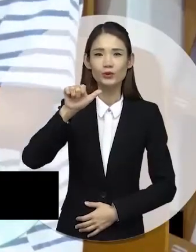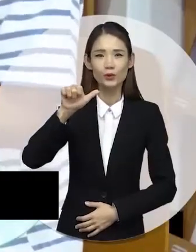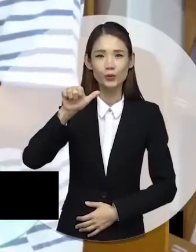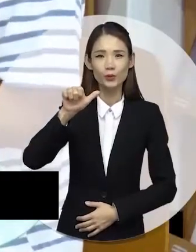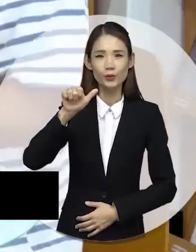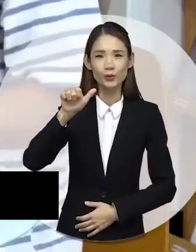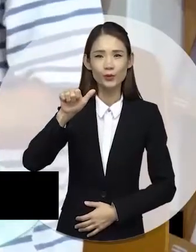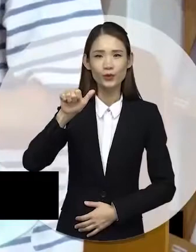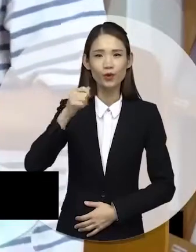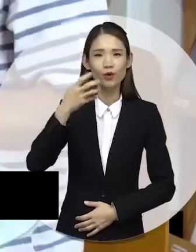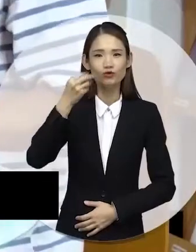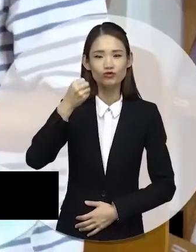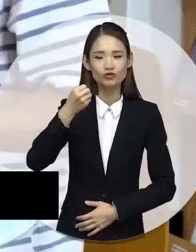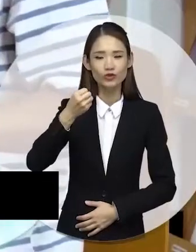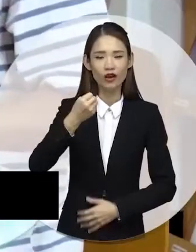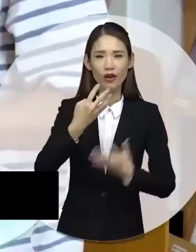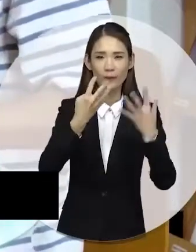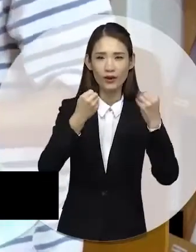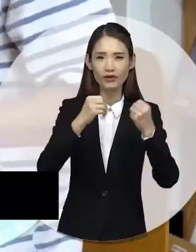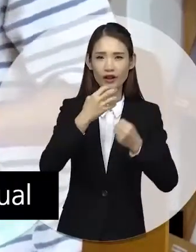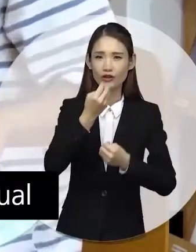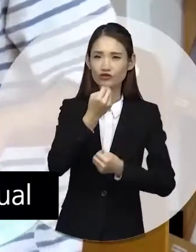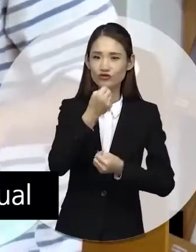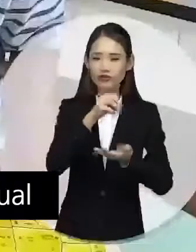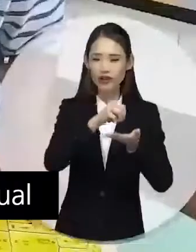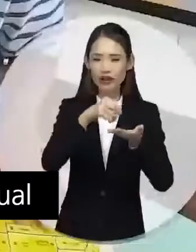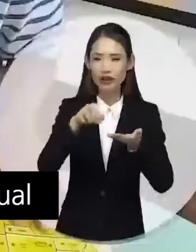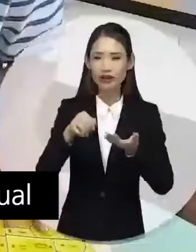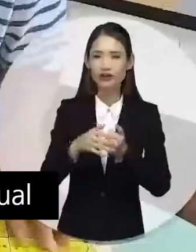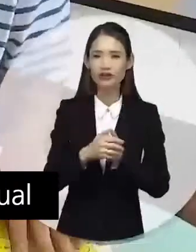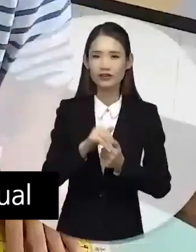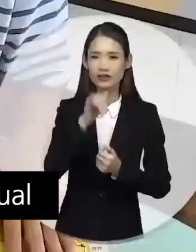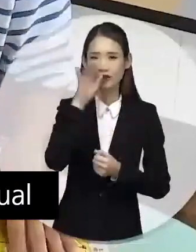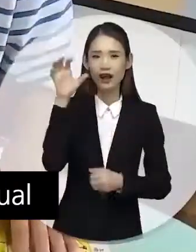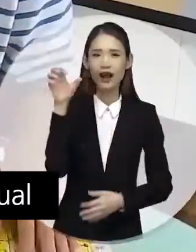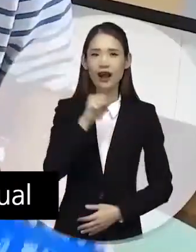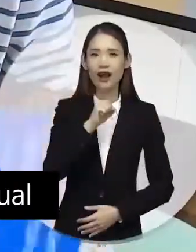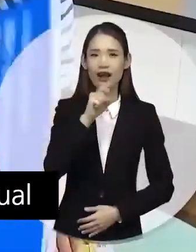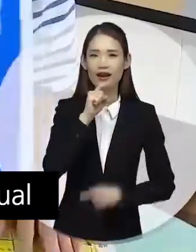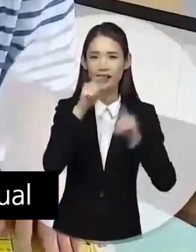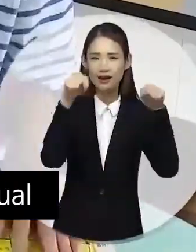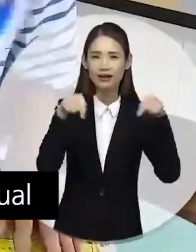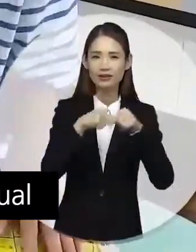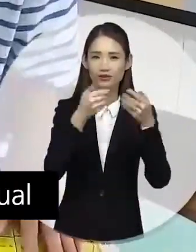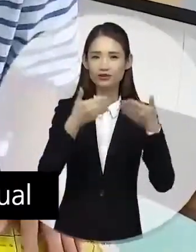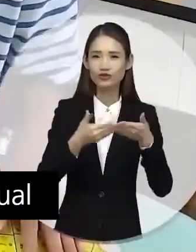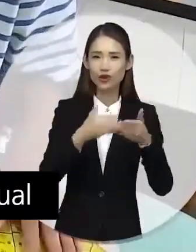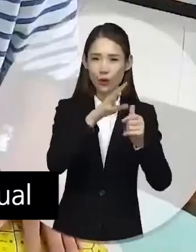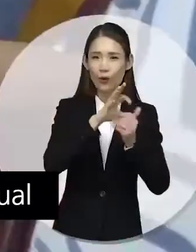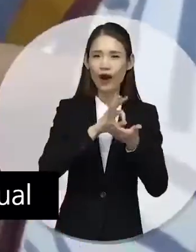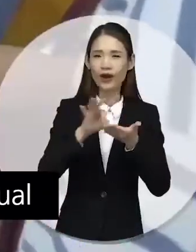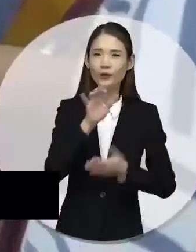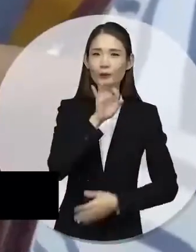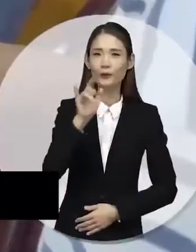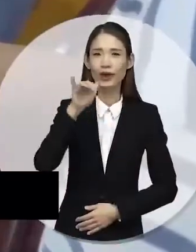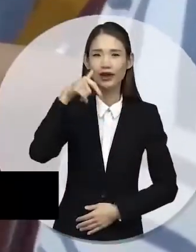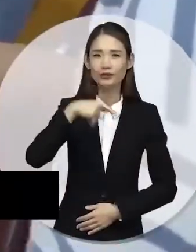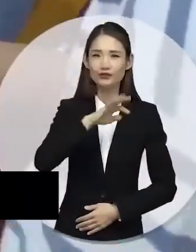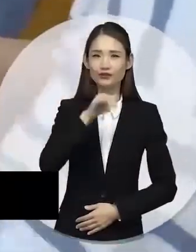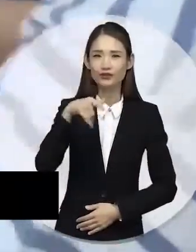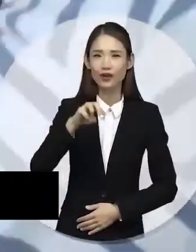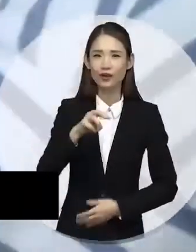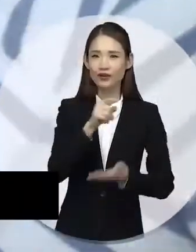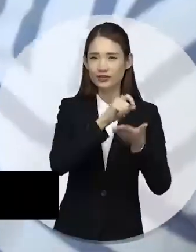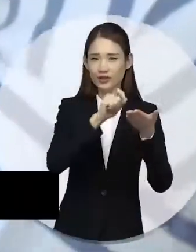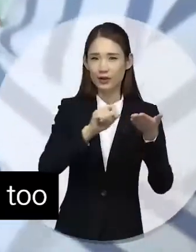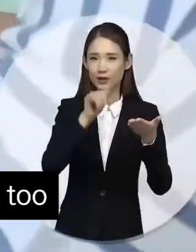55. 숫자만 써 있는데? 응? 아 그래서 이것도 주셨나 보다. 활용 매뉴얼. 왜 거기 뭐가